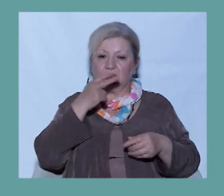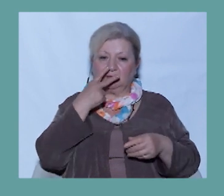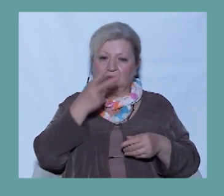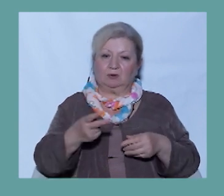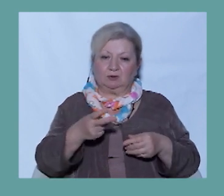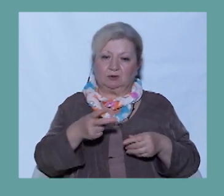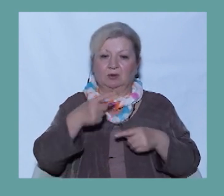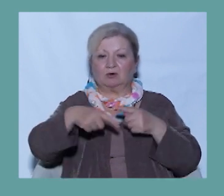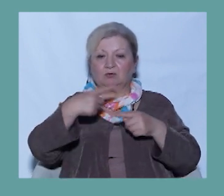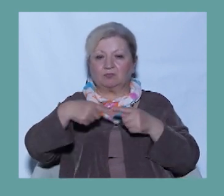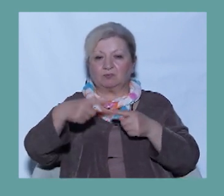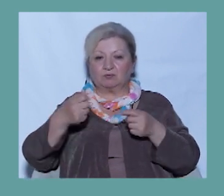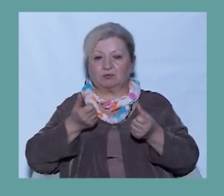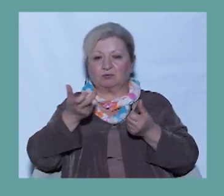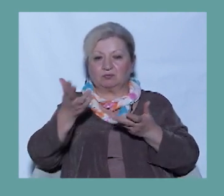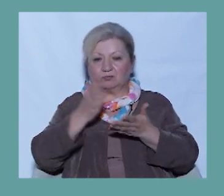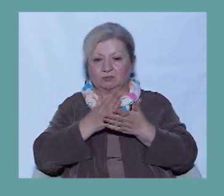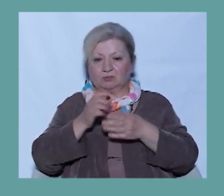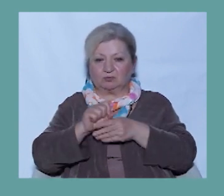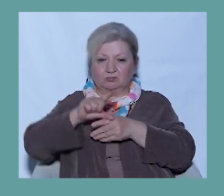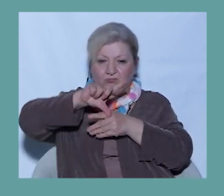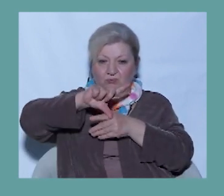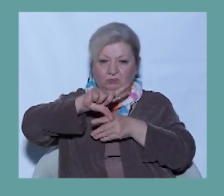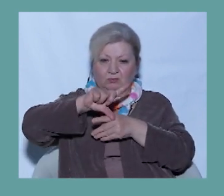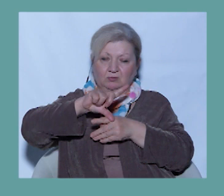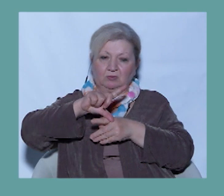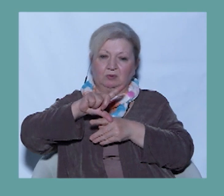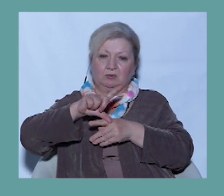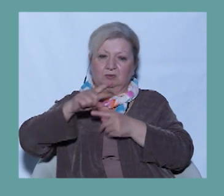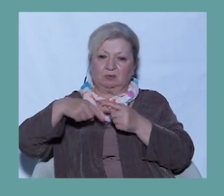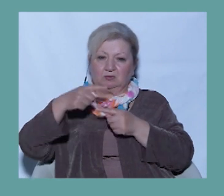დავაკვირდეთ, ხვიათა რაოდენობის გაზრდით